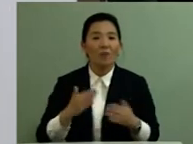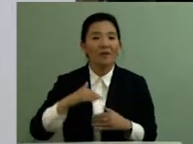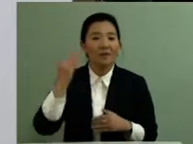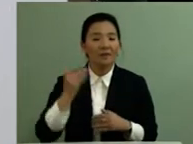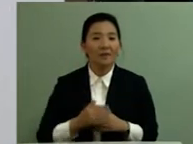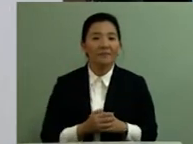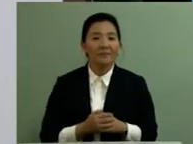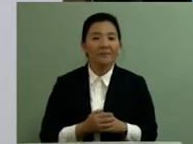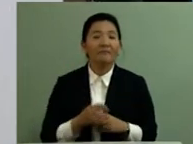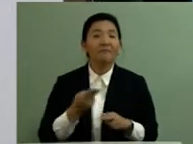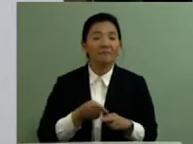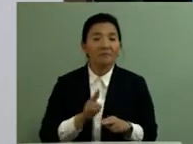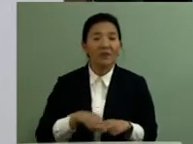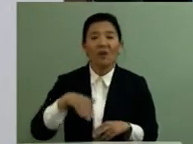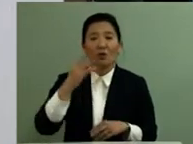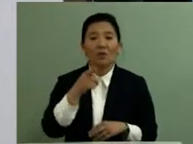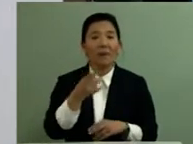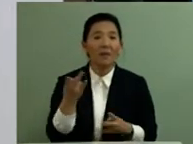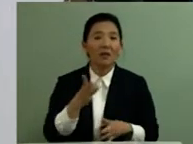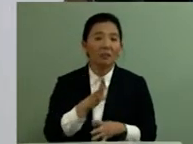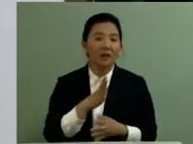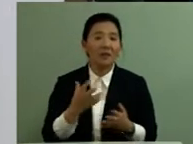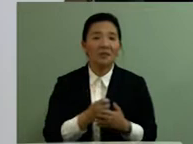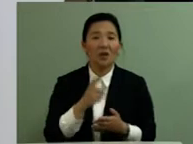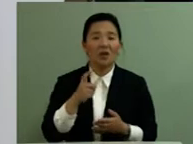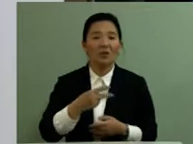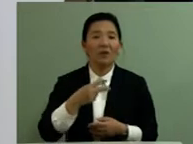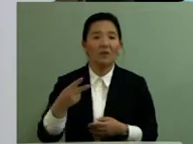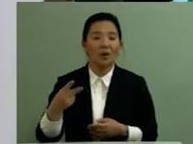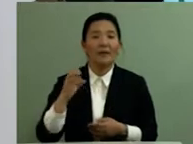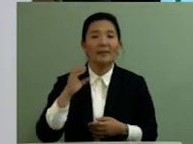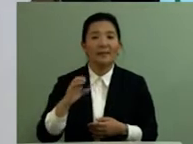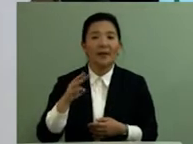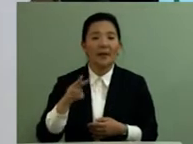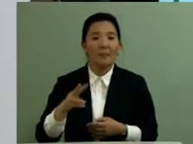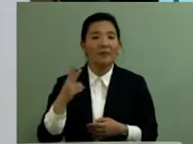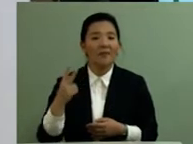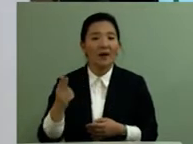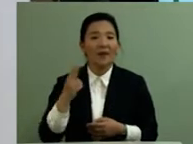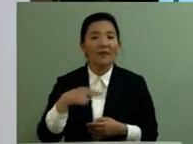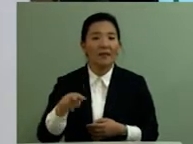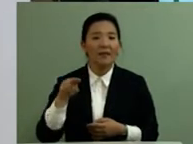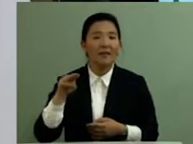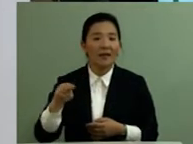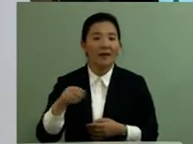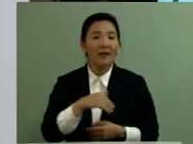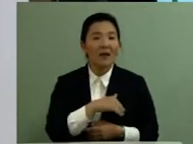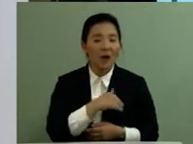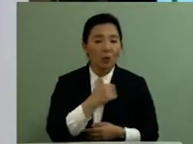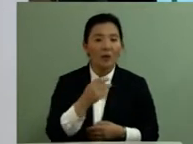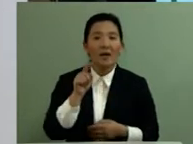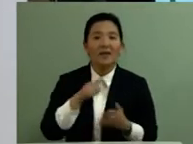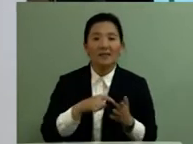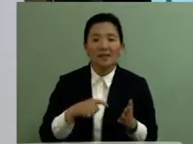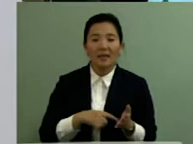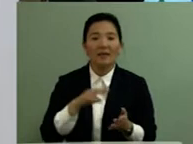Все, вот эту величину вам надо было найти. h равно cm2 дельта t градус разделить